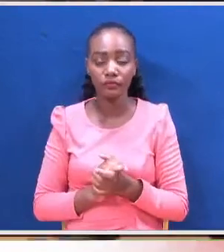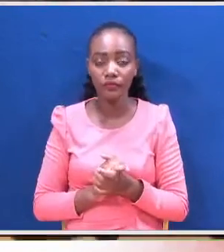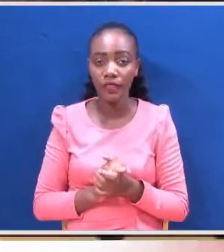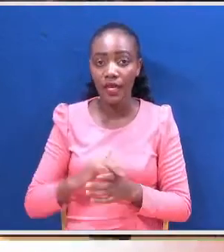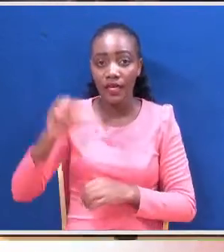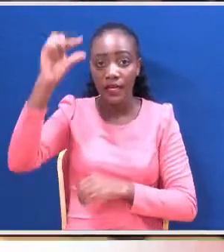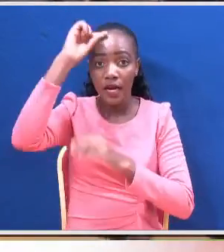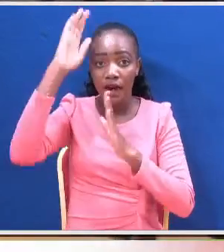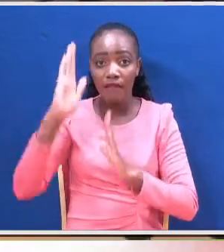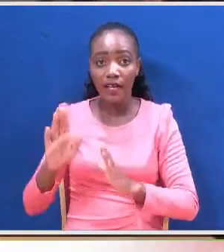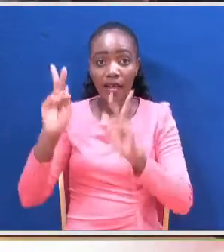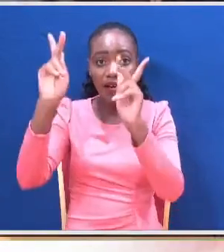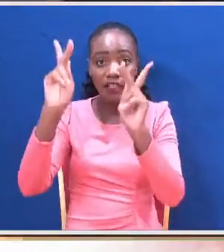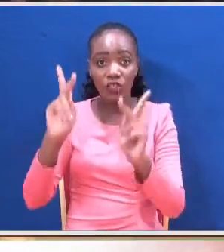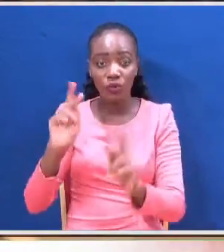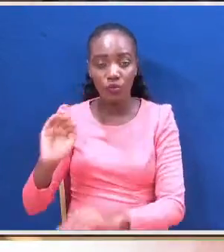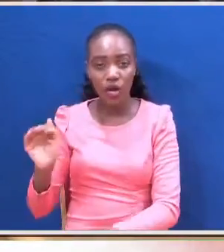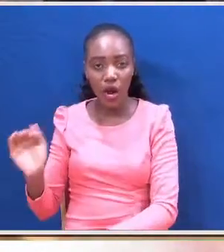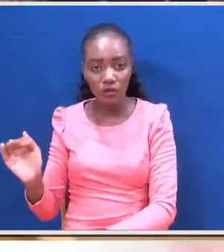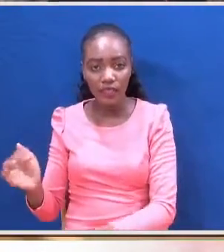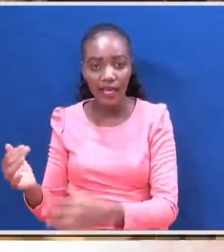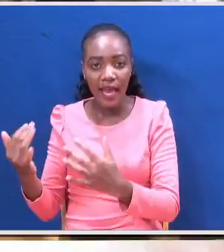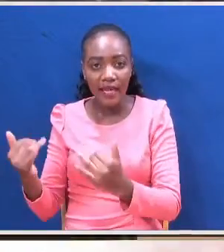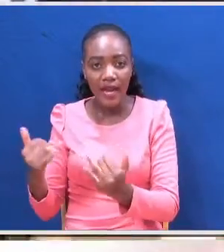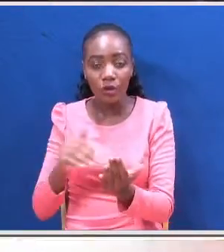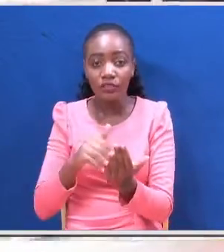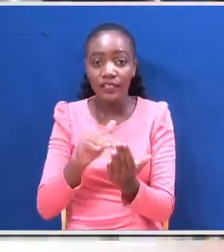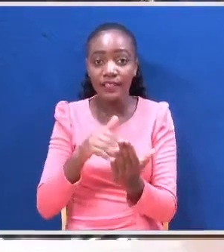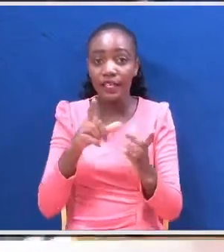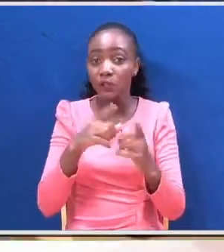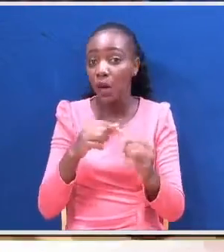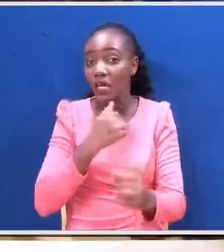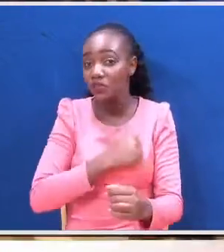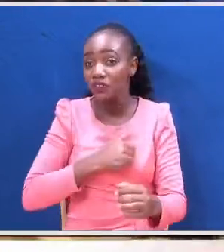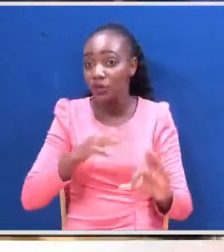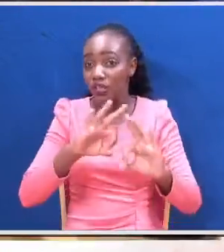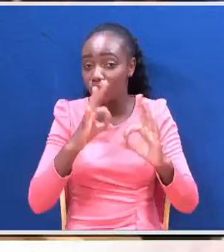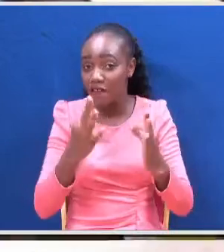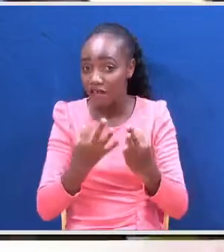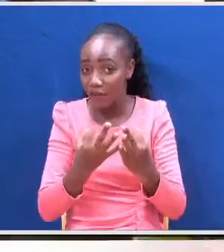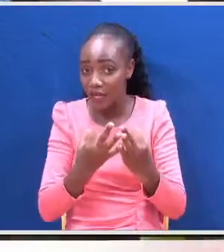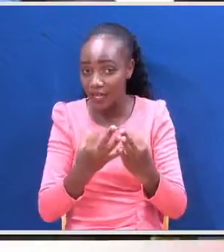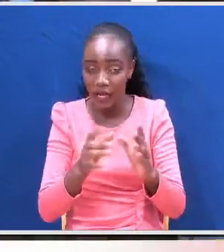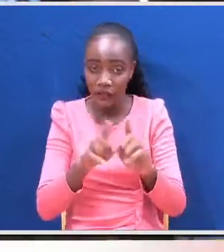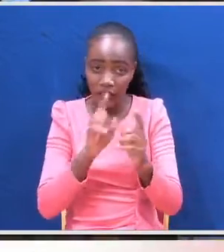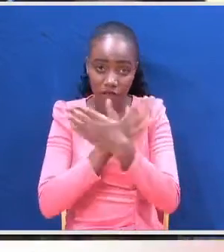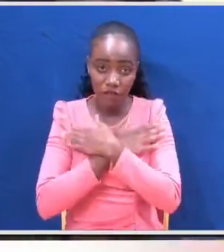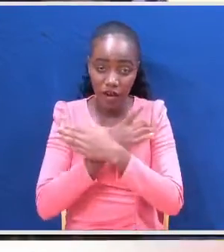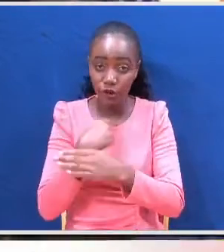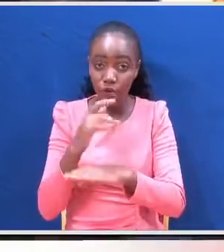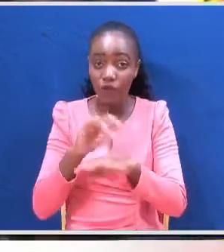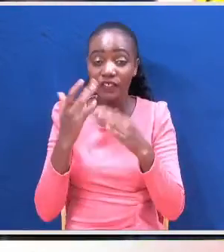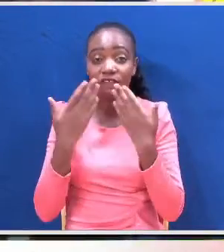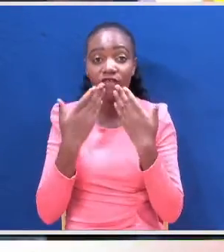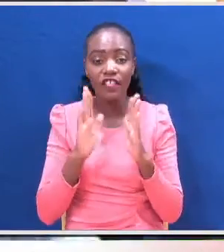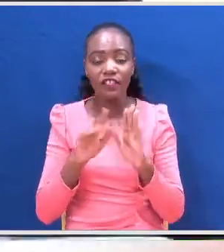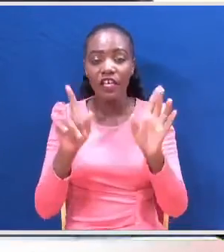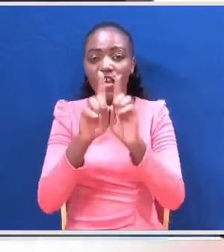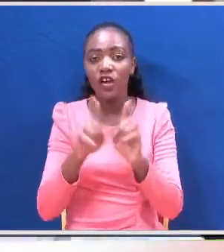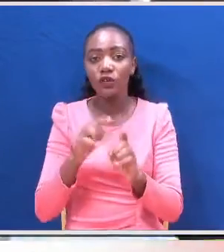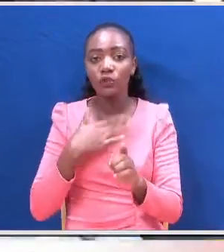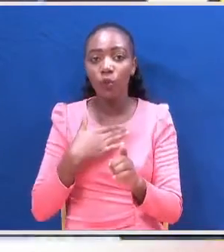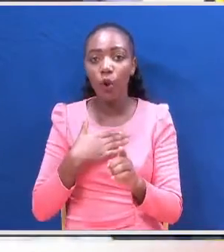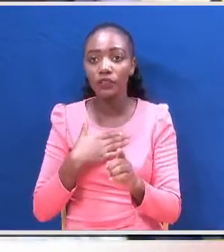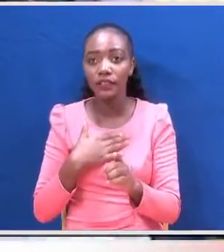Gavana wa Kisumu Profesa Anyang' Nyong'o ametuma risala za rambirambi kwa familia, jamaa na marafiki, akiwataka maafisa